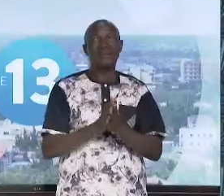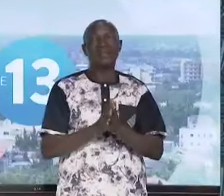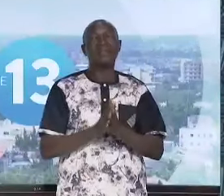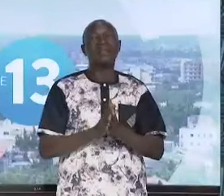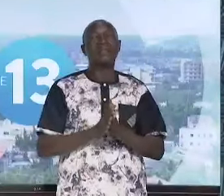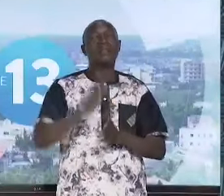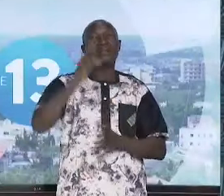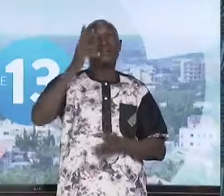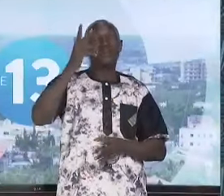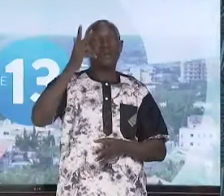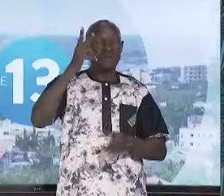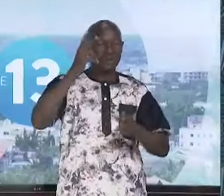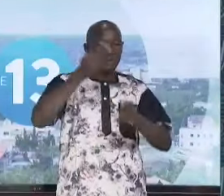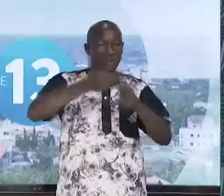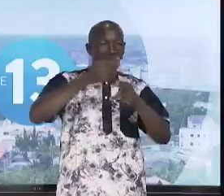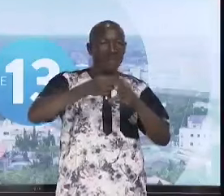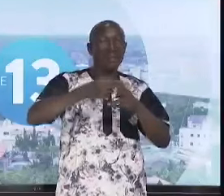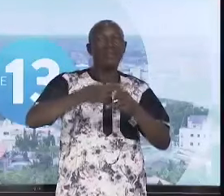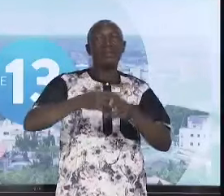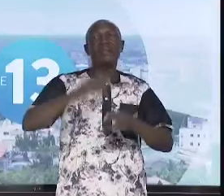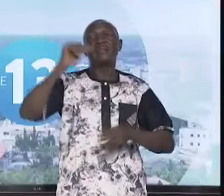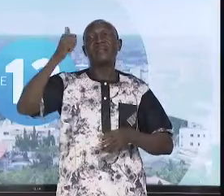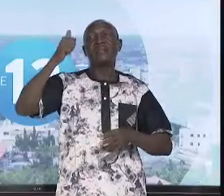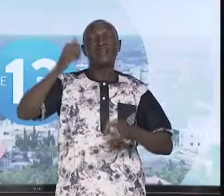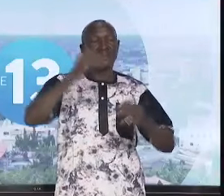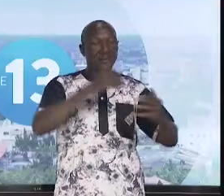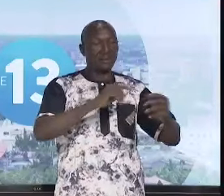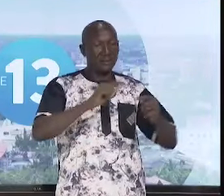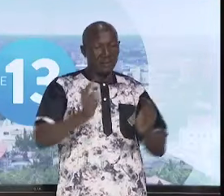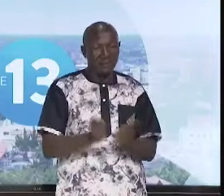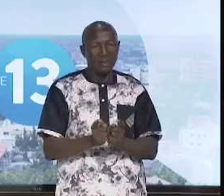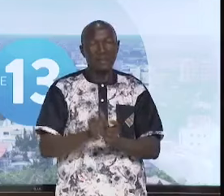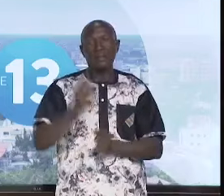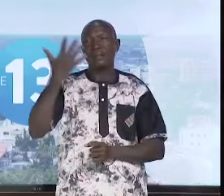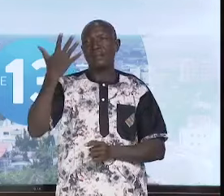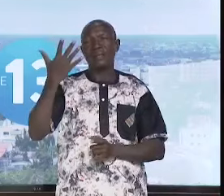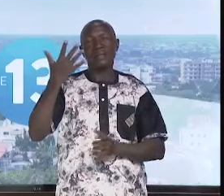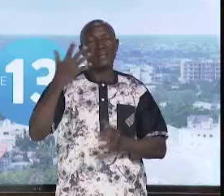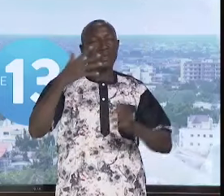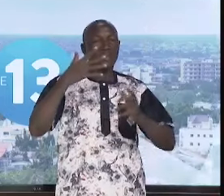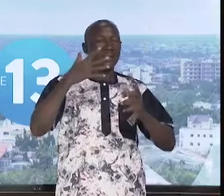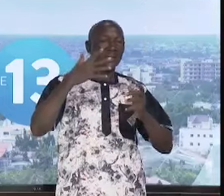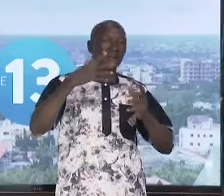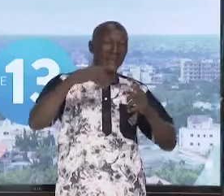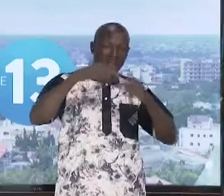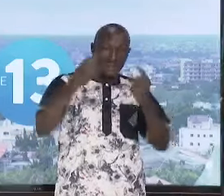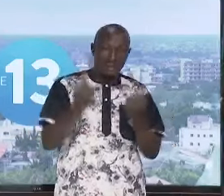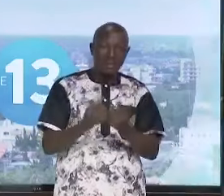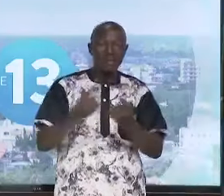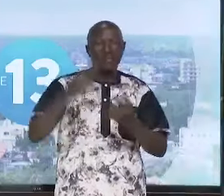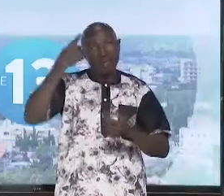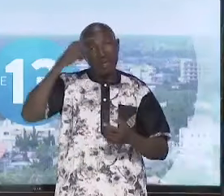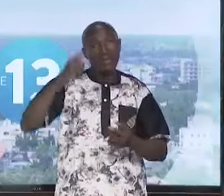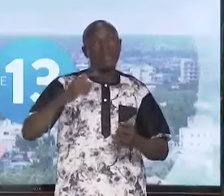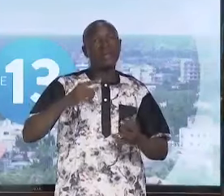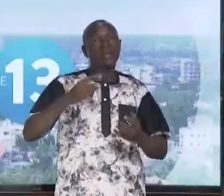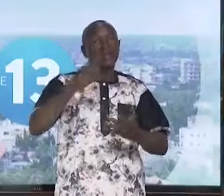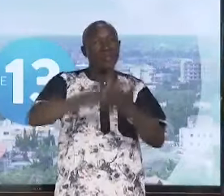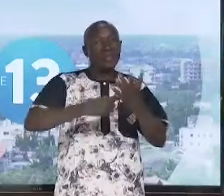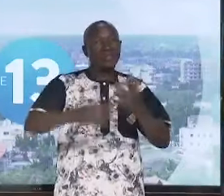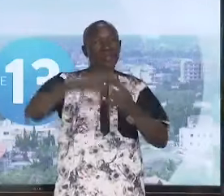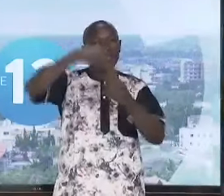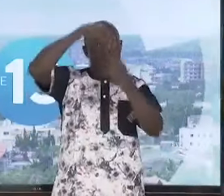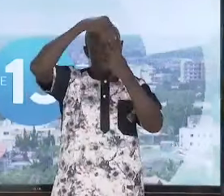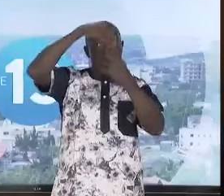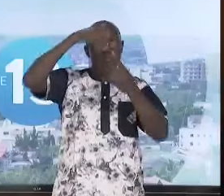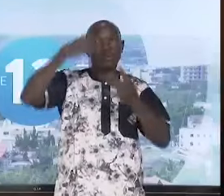prix principaux qui dénombrent 10 catégories et 5 catégories pour les prix spéciaux qui affichent également 3 nominés par